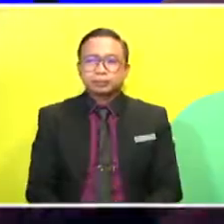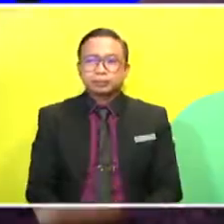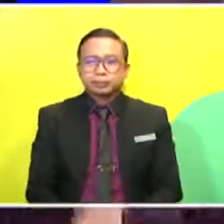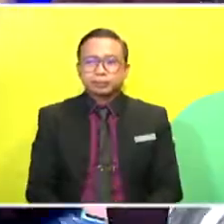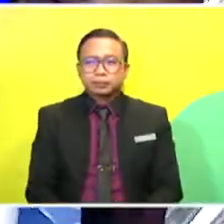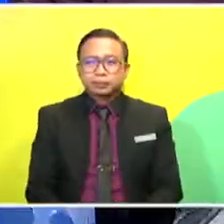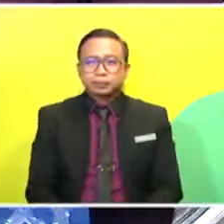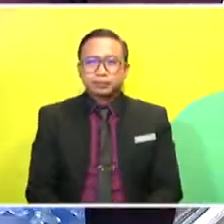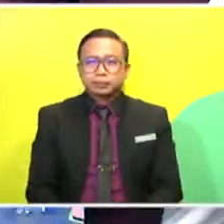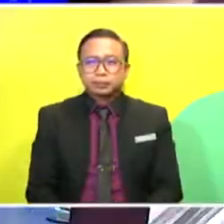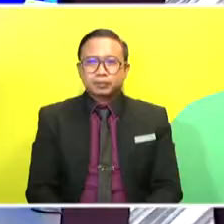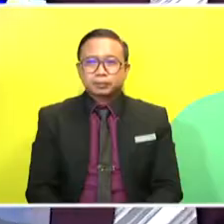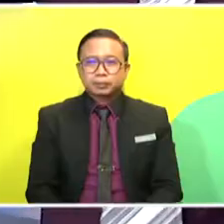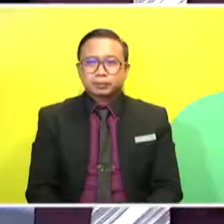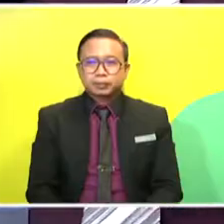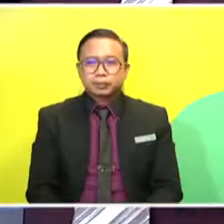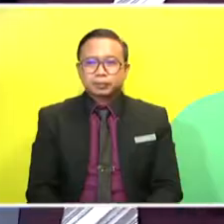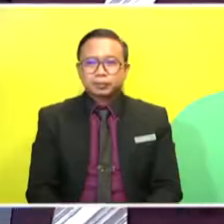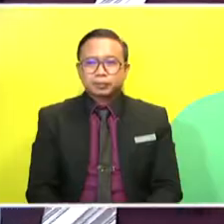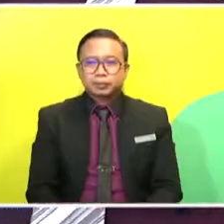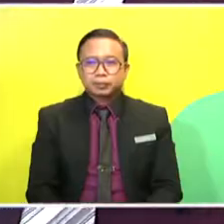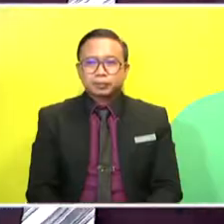chan, ketipung